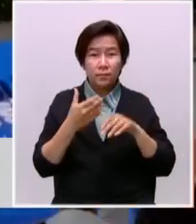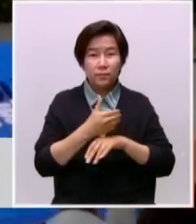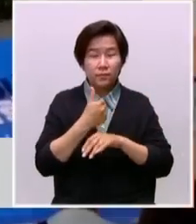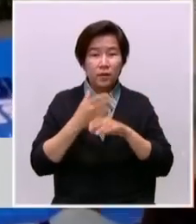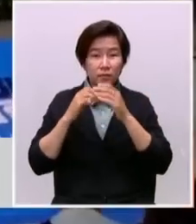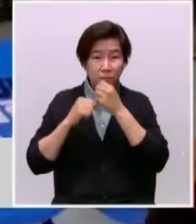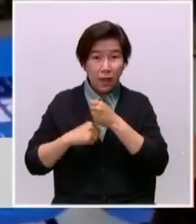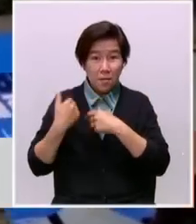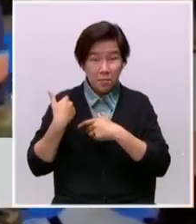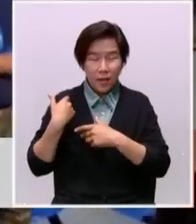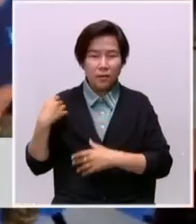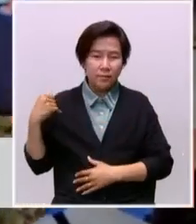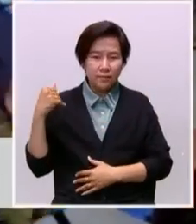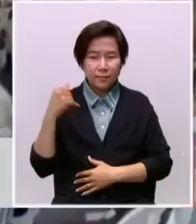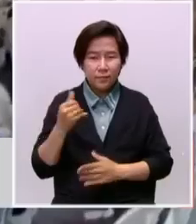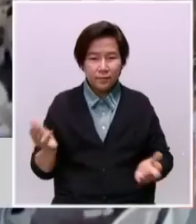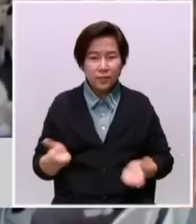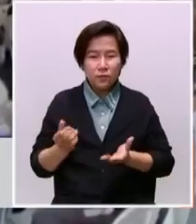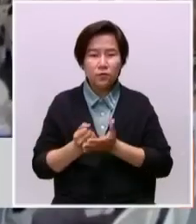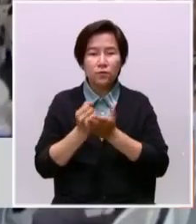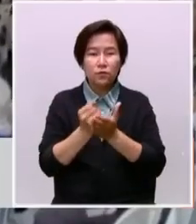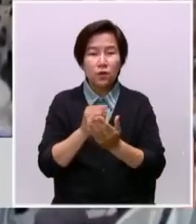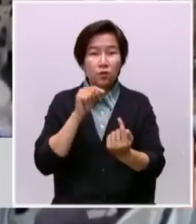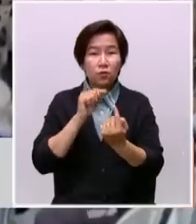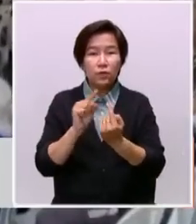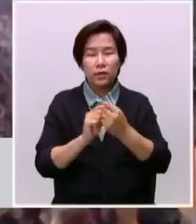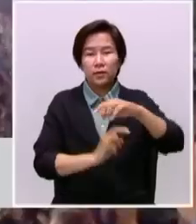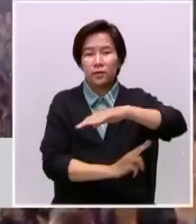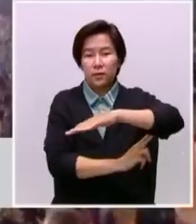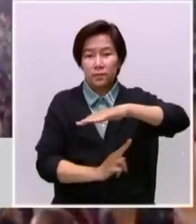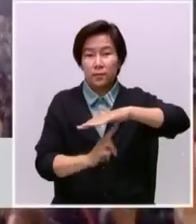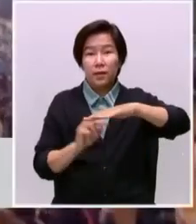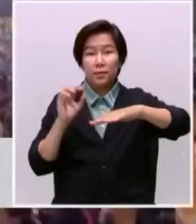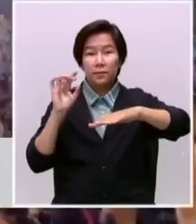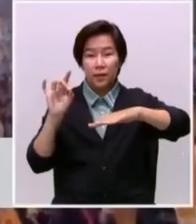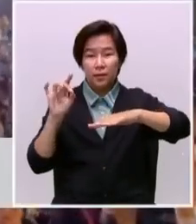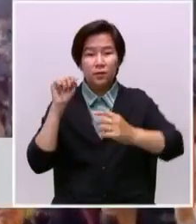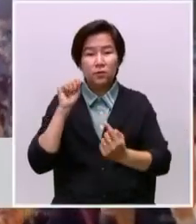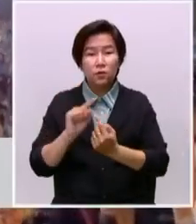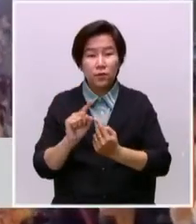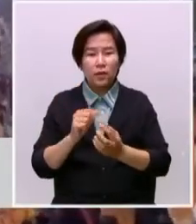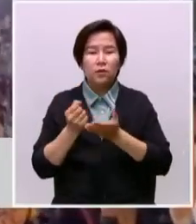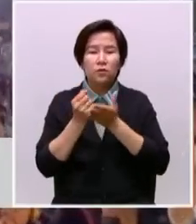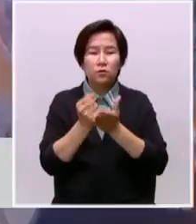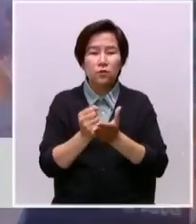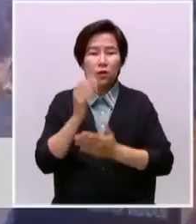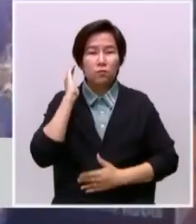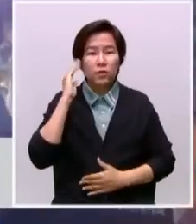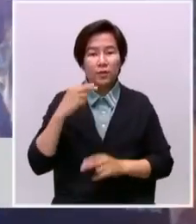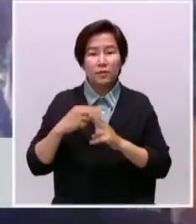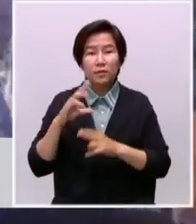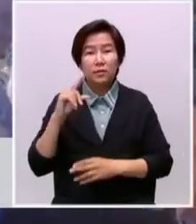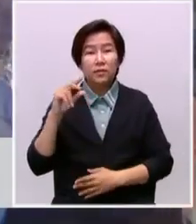รณรงค์หาเสียงปราสาย่อยที่ใต้สะพานพระราม 8เขตบางพลัก็ไปช่วยคุณชนินรุ่ง